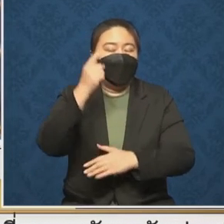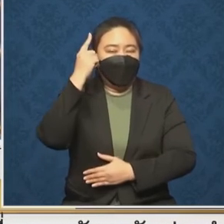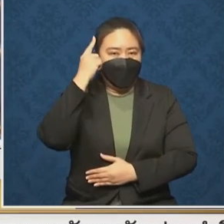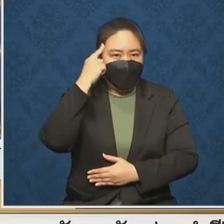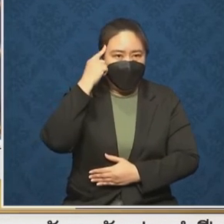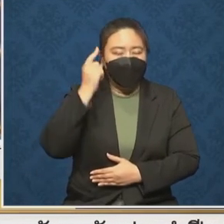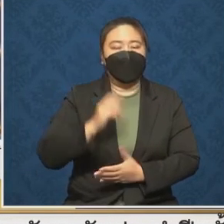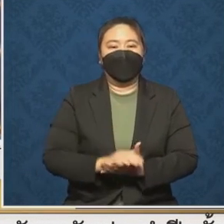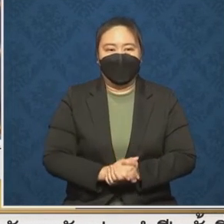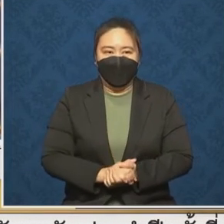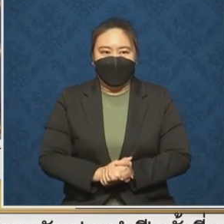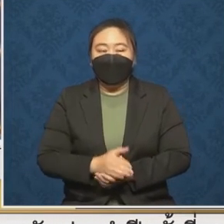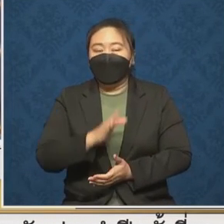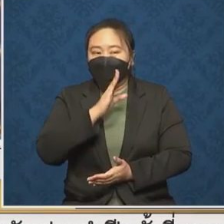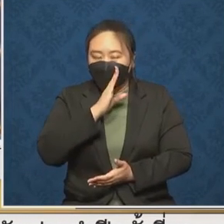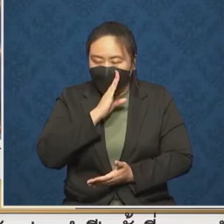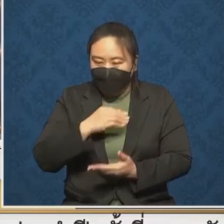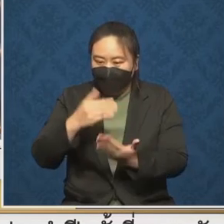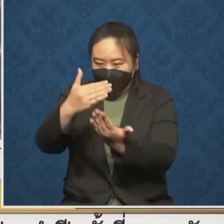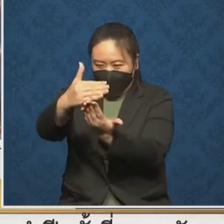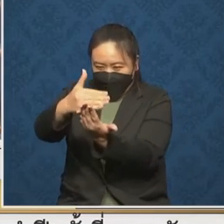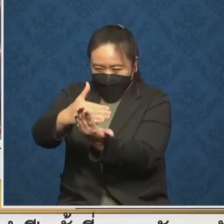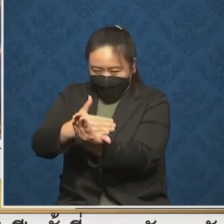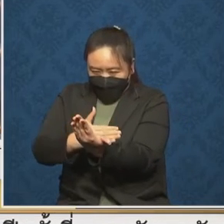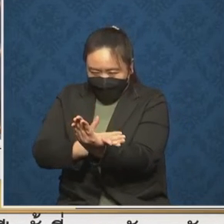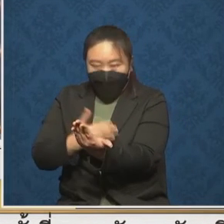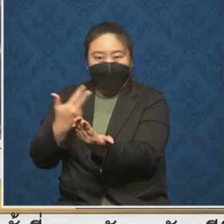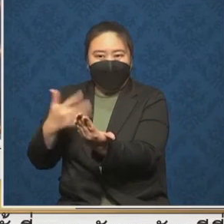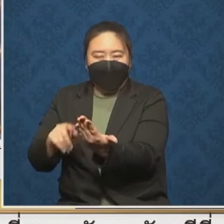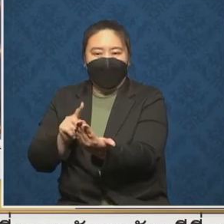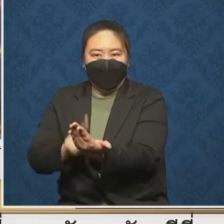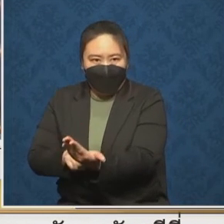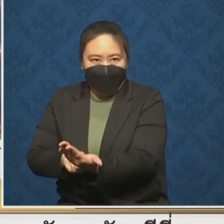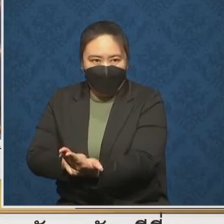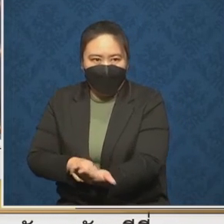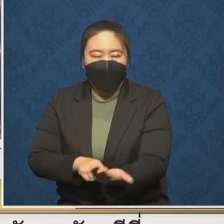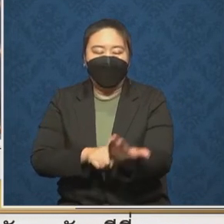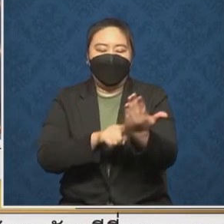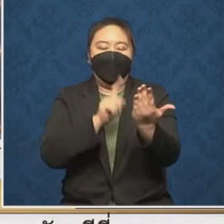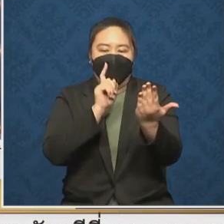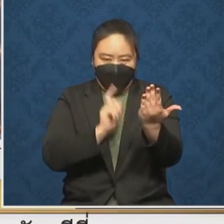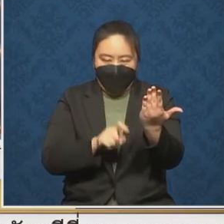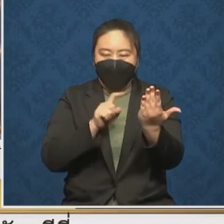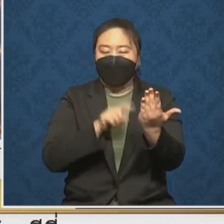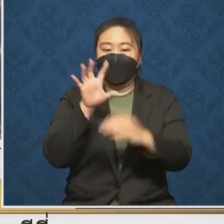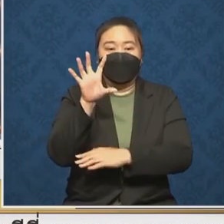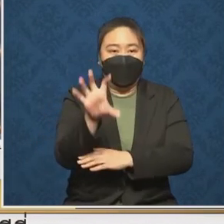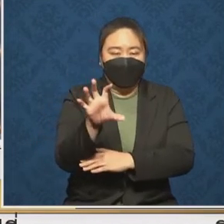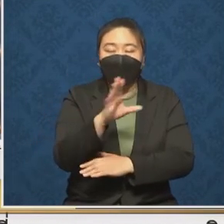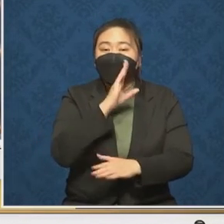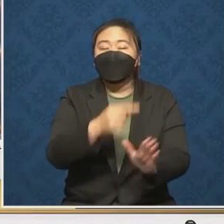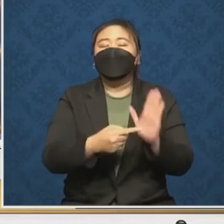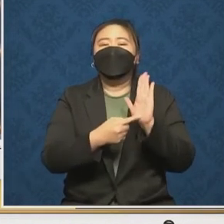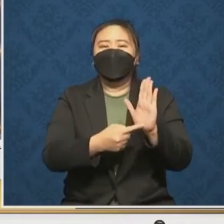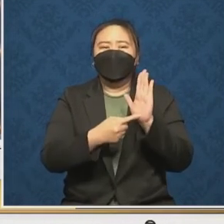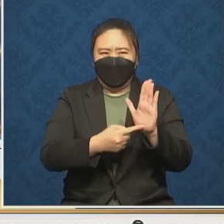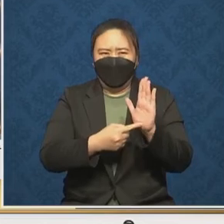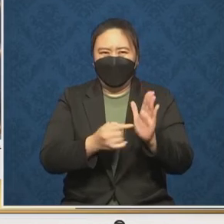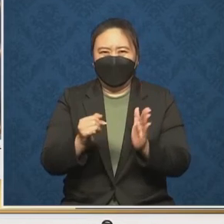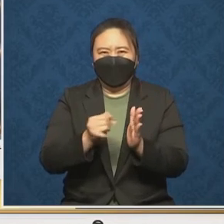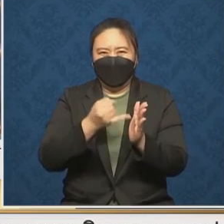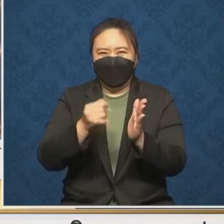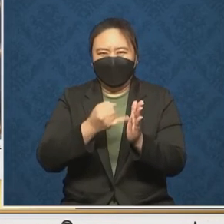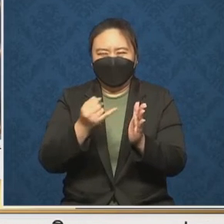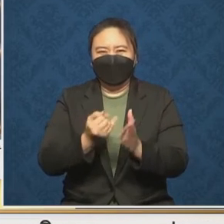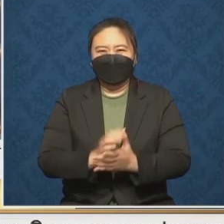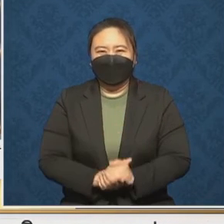บางครั้งเมื่อรายลกษอกษณ์ออกมาอย่างนี้ก็จะเป็นตองปครัใช้กฎหมายผมยกตัอย่างง่ๆไม่ใช่กฎหม